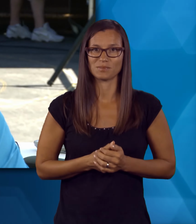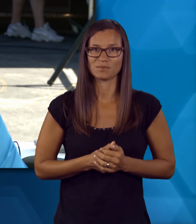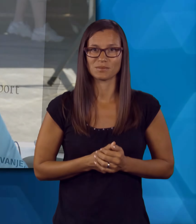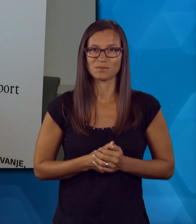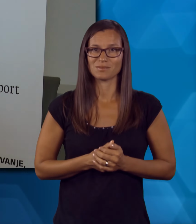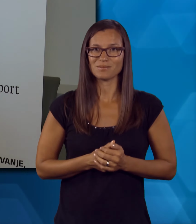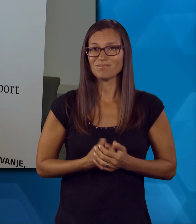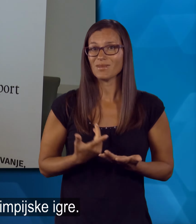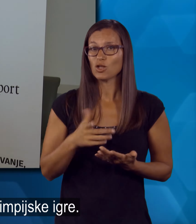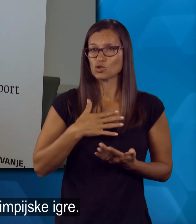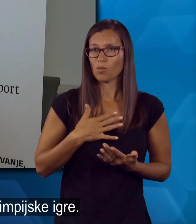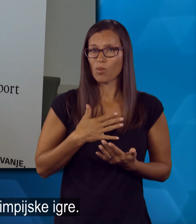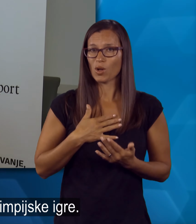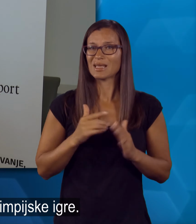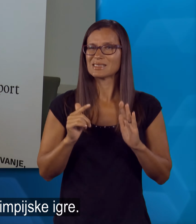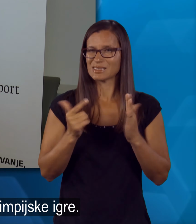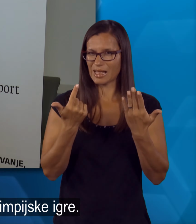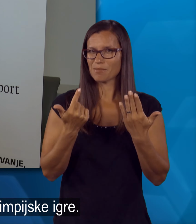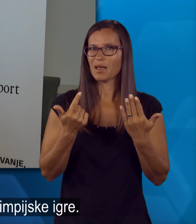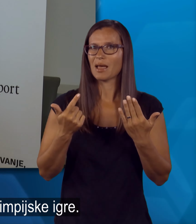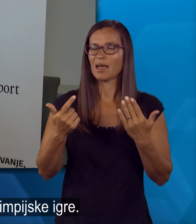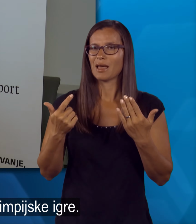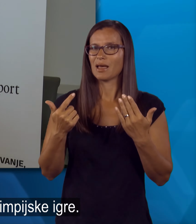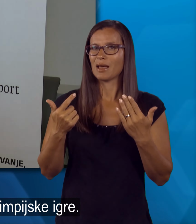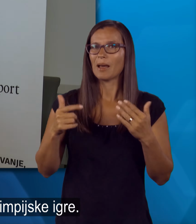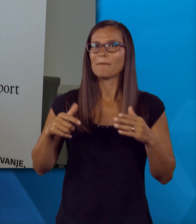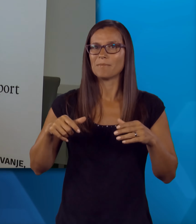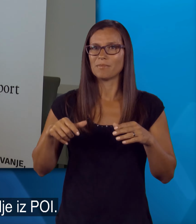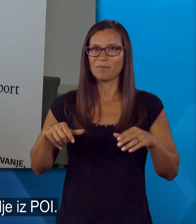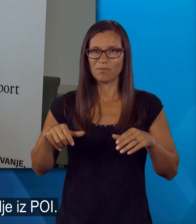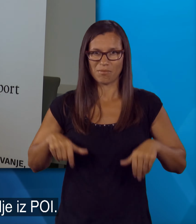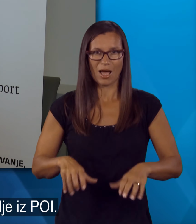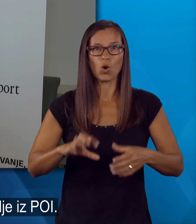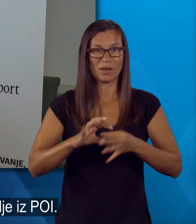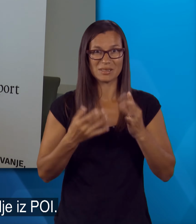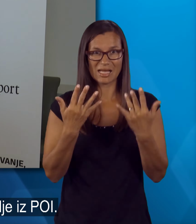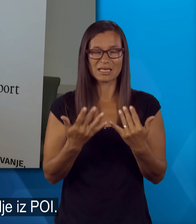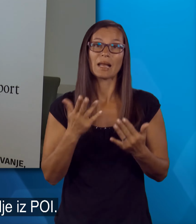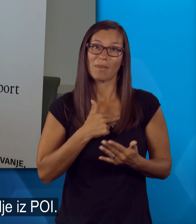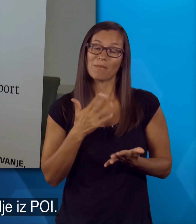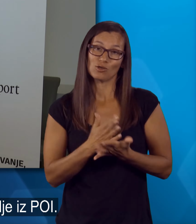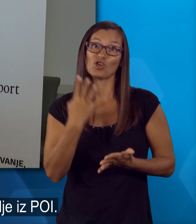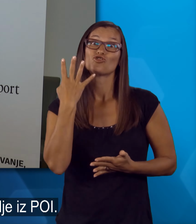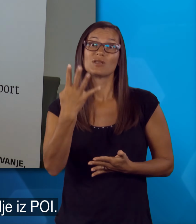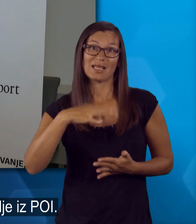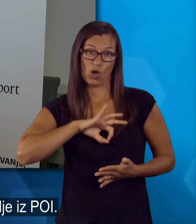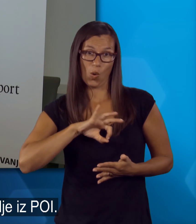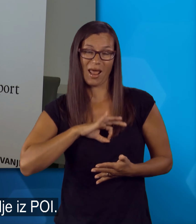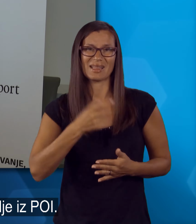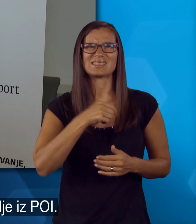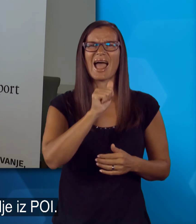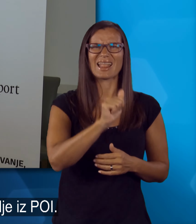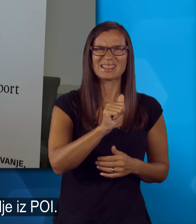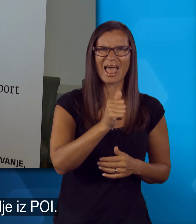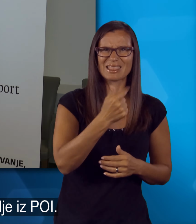To so moje sedme paraolimpijske igre. Imam pa že štiri medalje iz